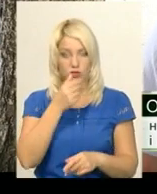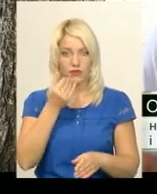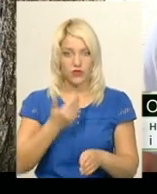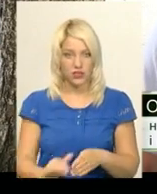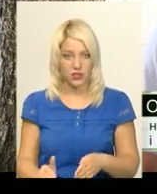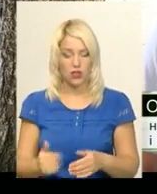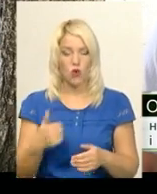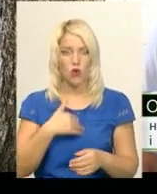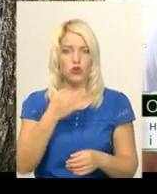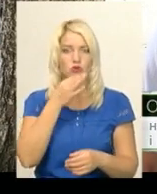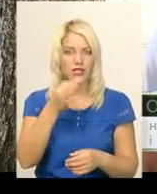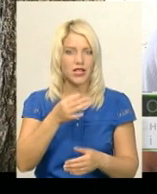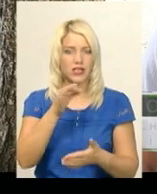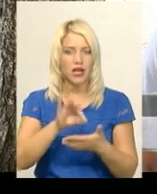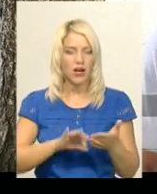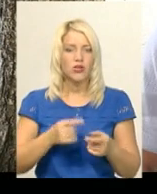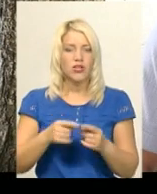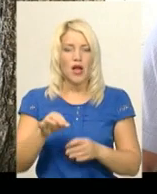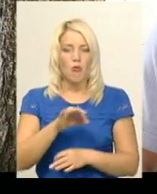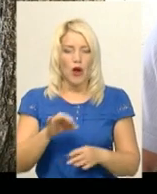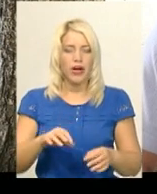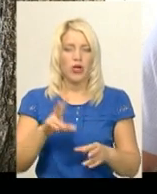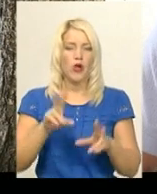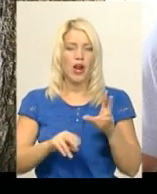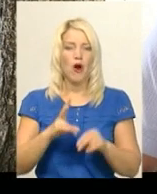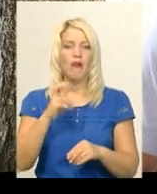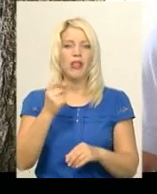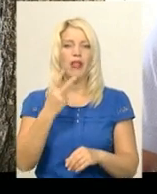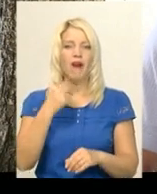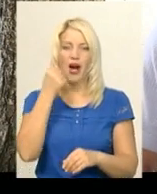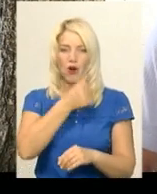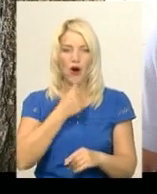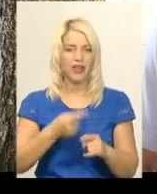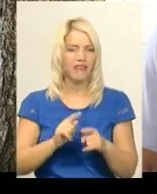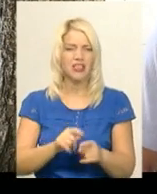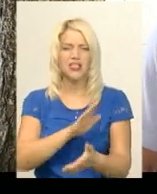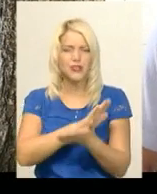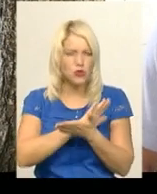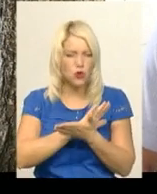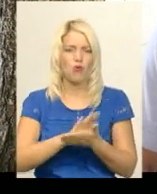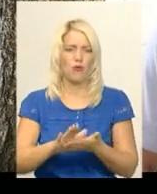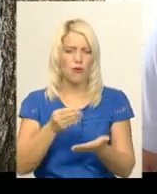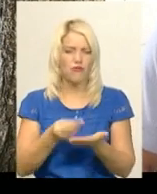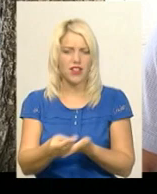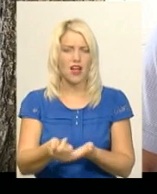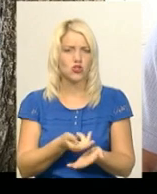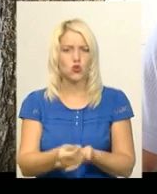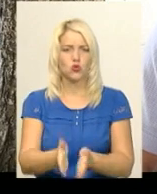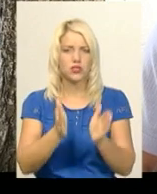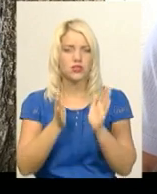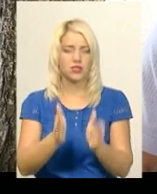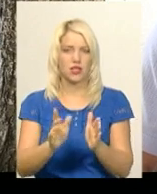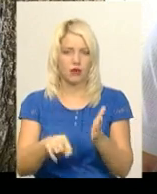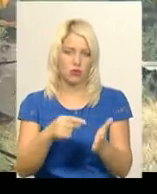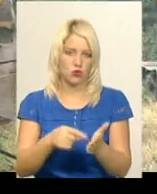Зразу хочу сказати, що цей проєкт розрахований на два роки, так що він сугубо фінансується тільки з